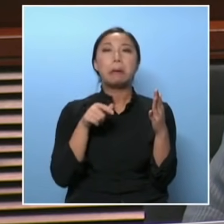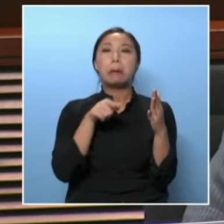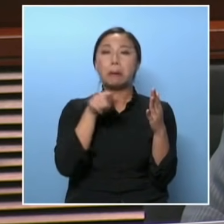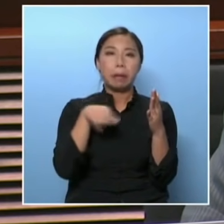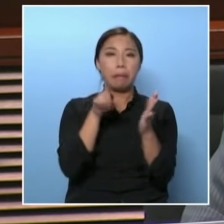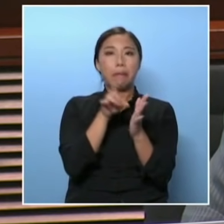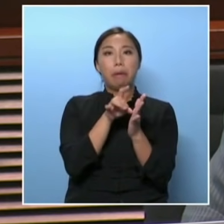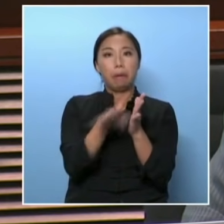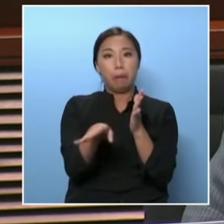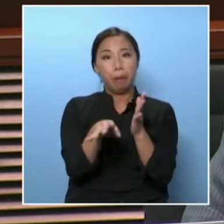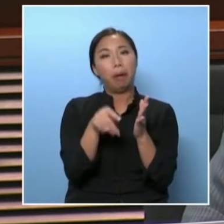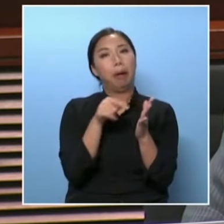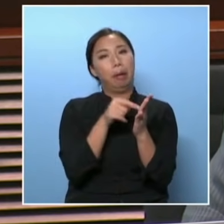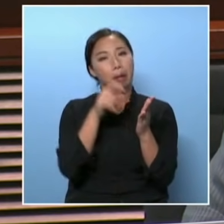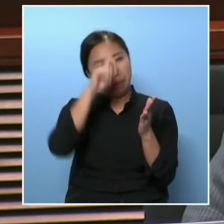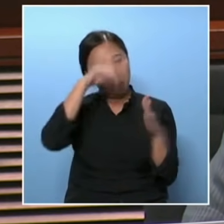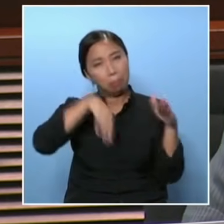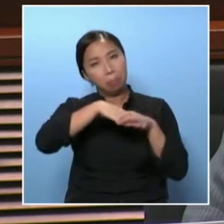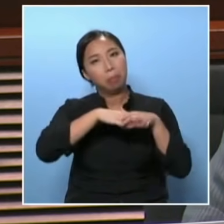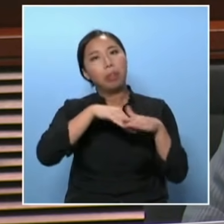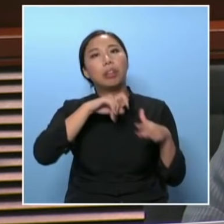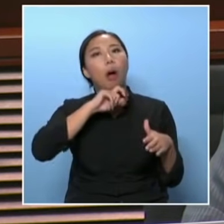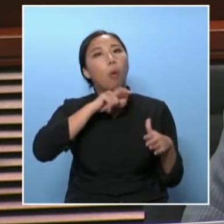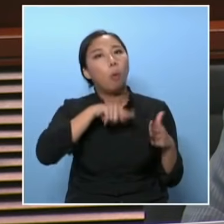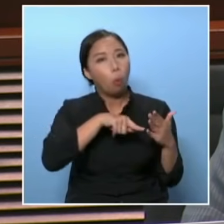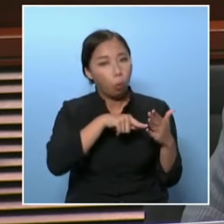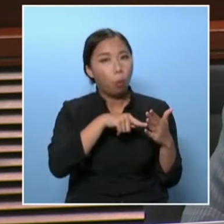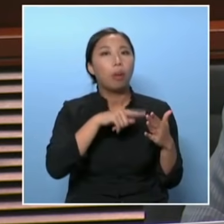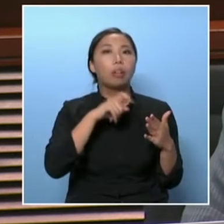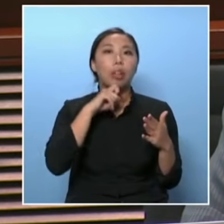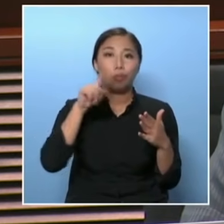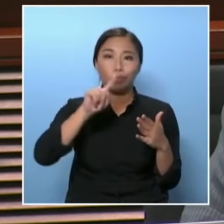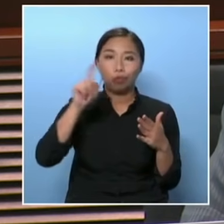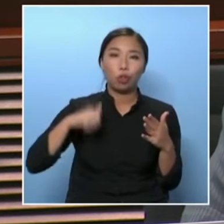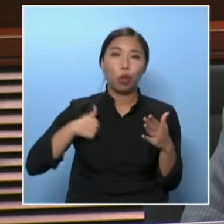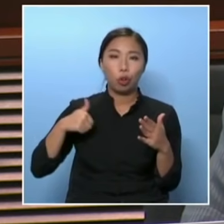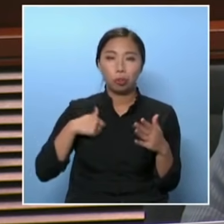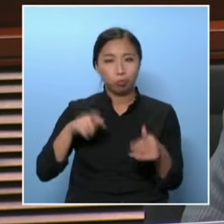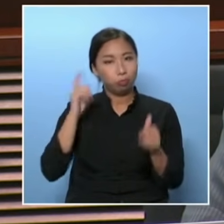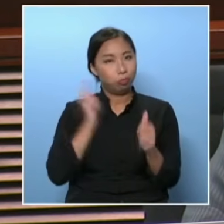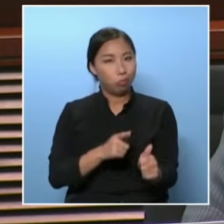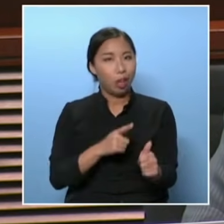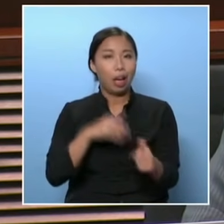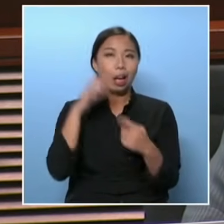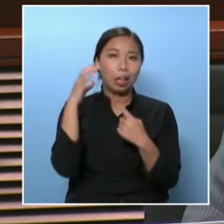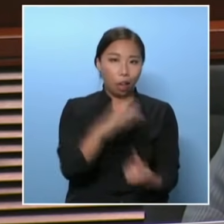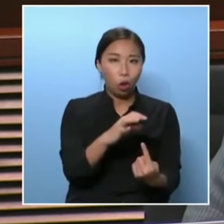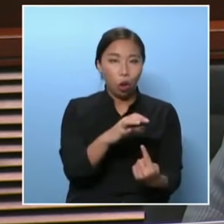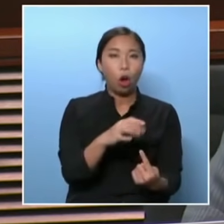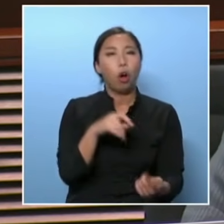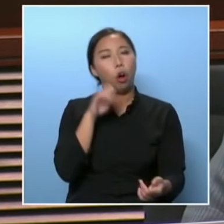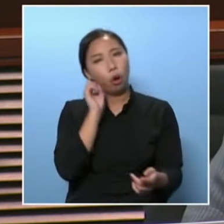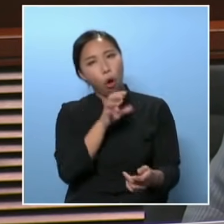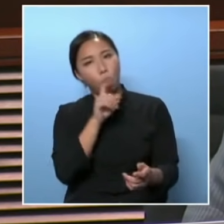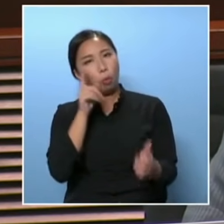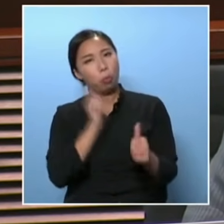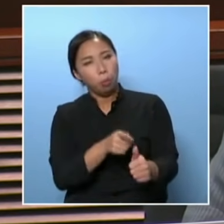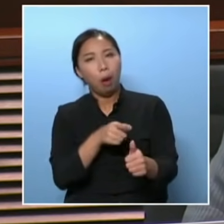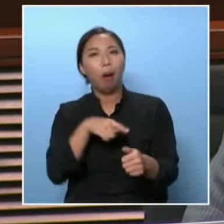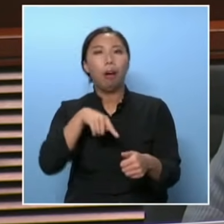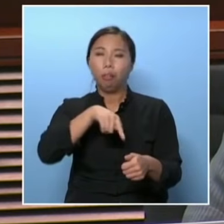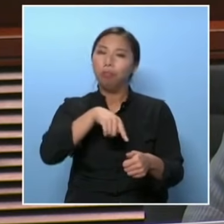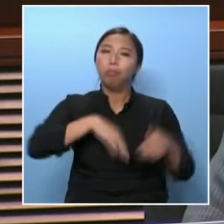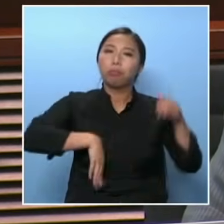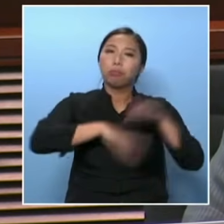冊，我一定有一個記錄喺度。有教師俾我哋譴責、警告、口頭勸喻，我一定有個記錄